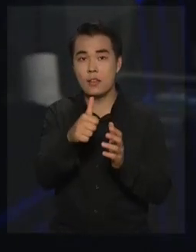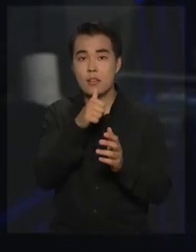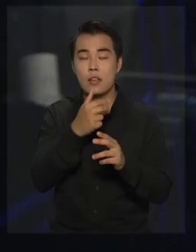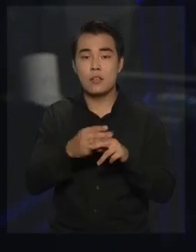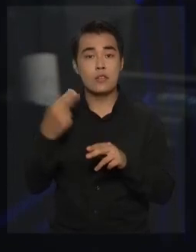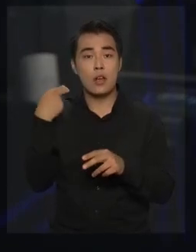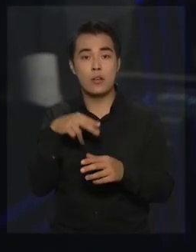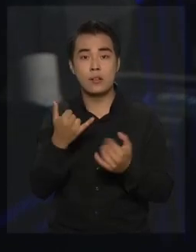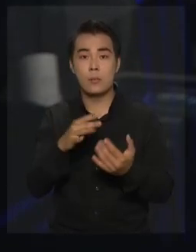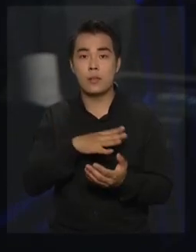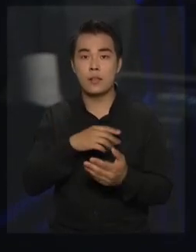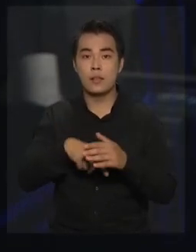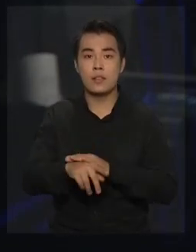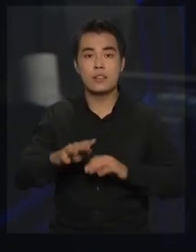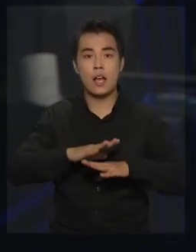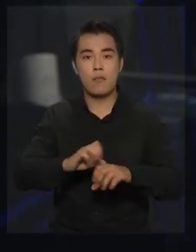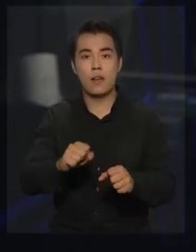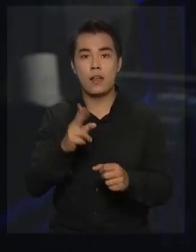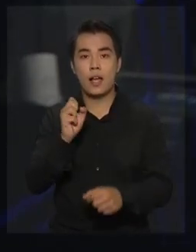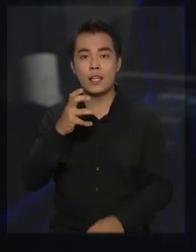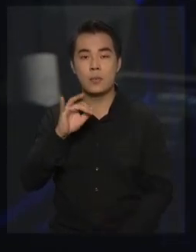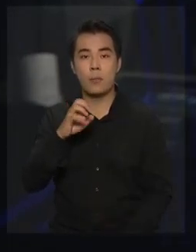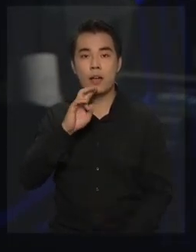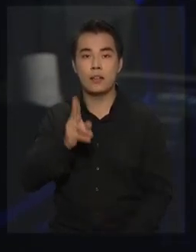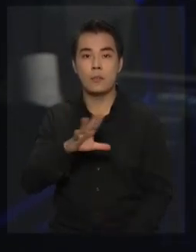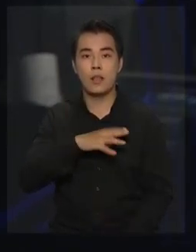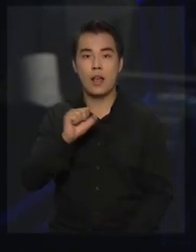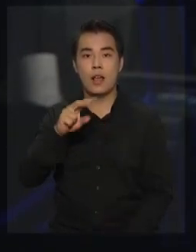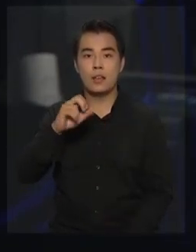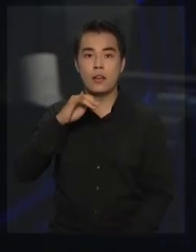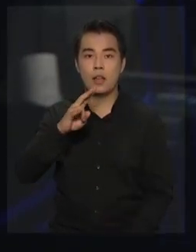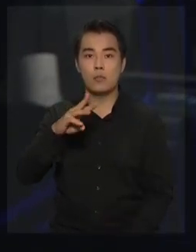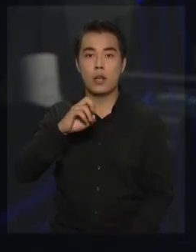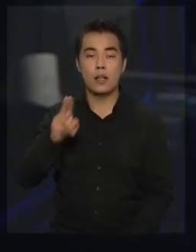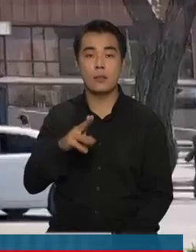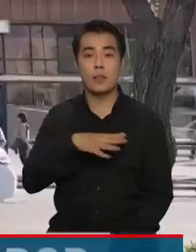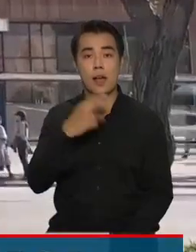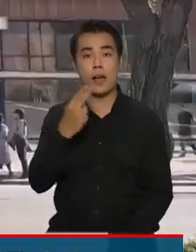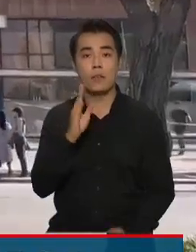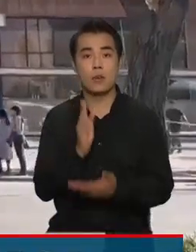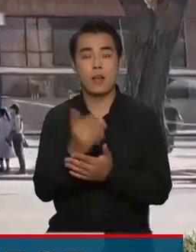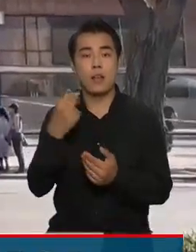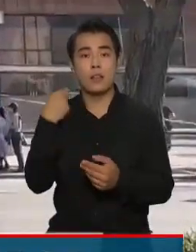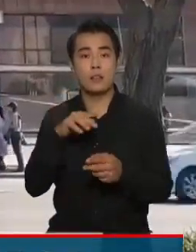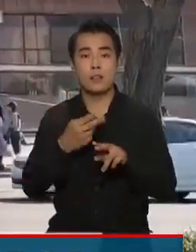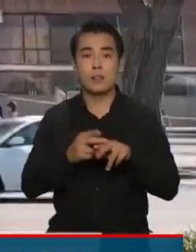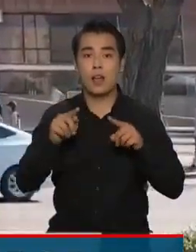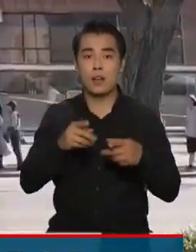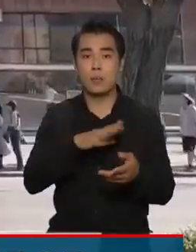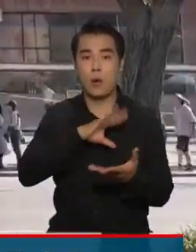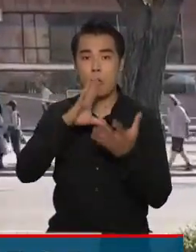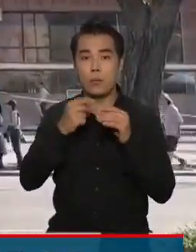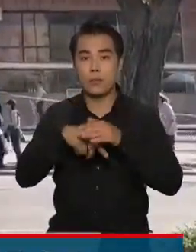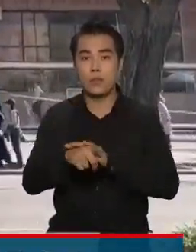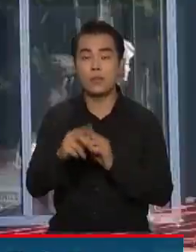свободы сегодня приговорили захватчика отделения Каспийбанка Алихана Мурадова в Астане. Он будет отбывать наказание в учреждении